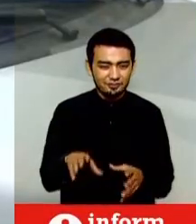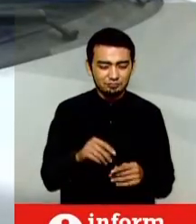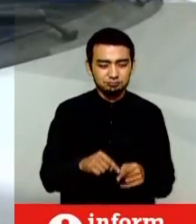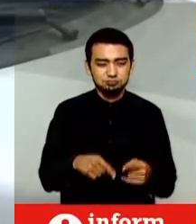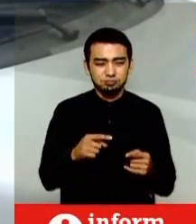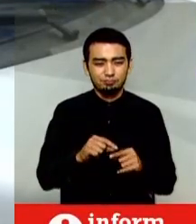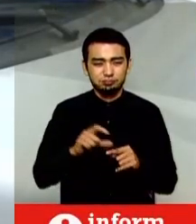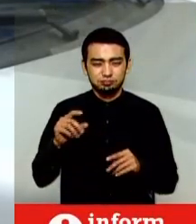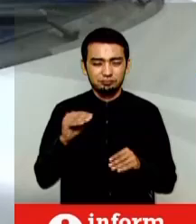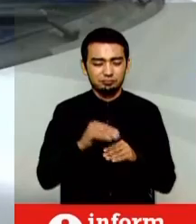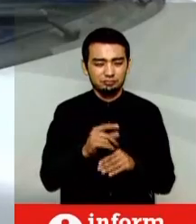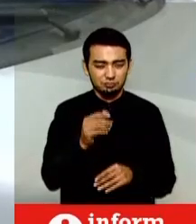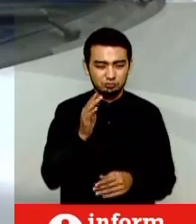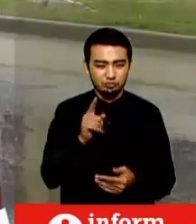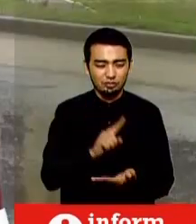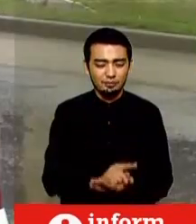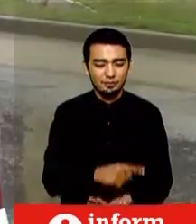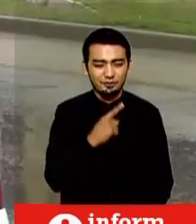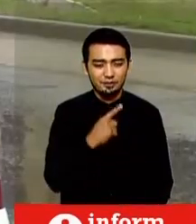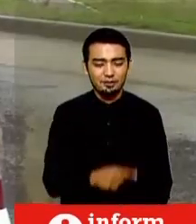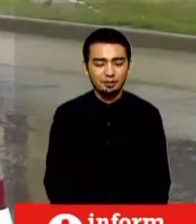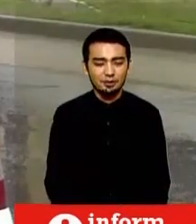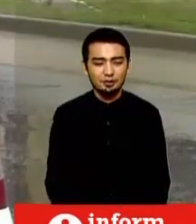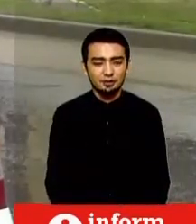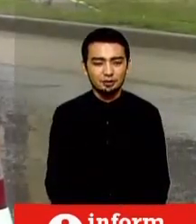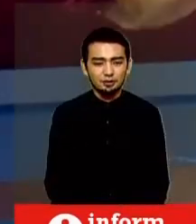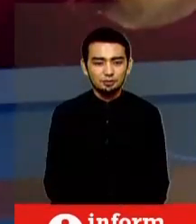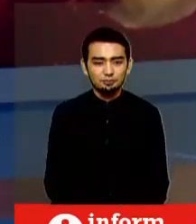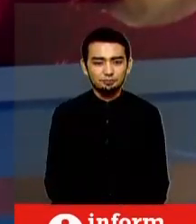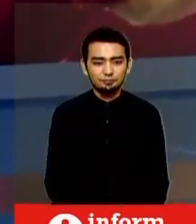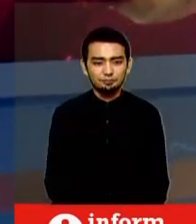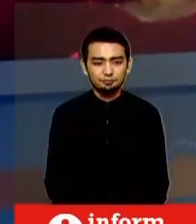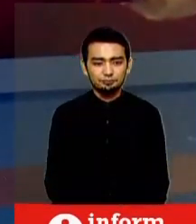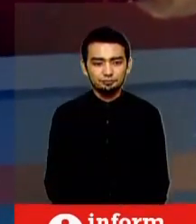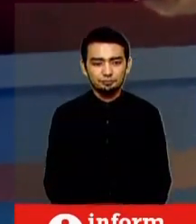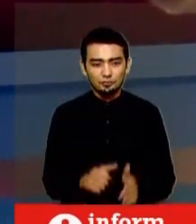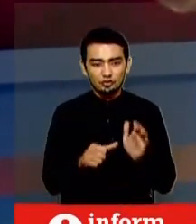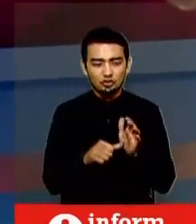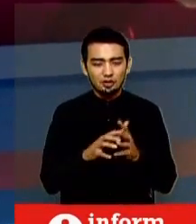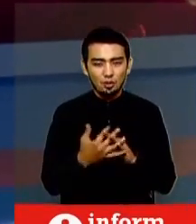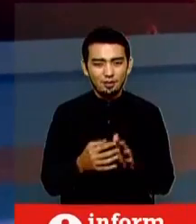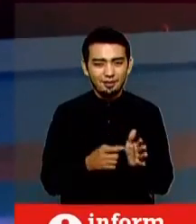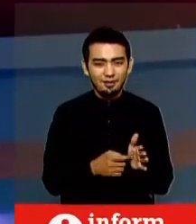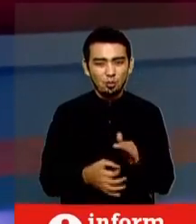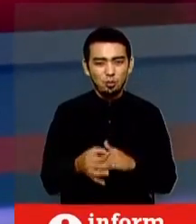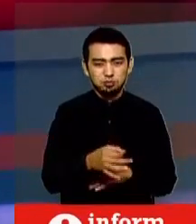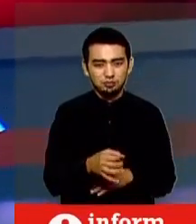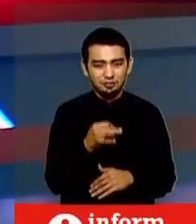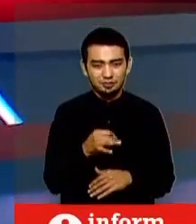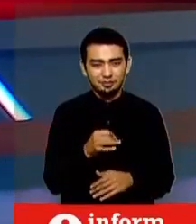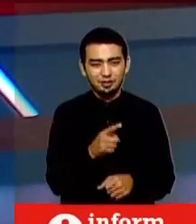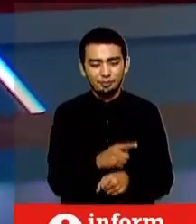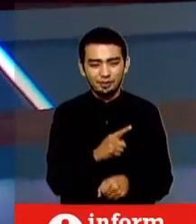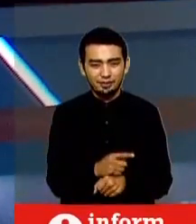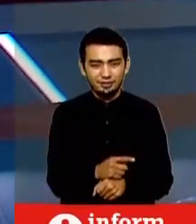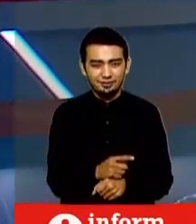организации. Эльмира Яжанова, Азамат Кубегенов, Информбюро, Актобе. В 6 поселках Карагандинской области введены